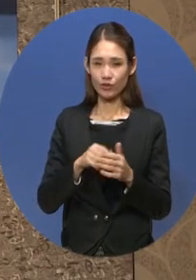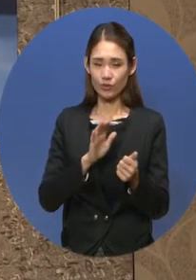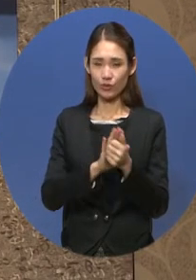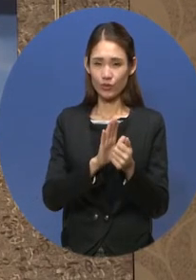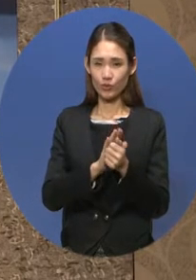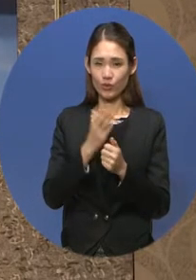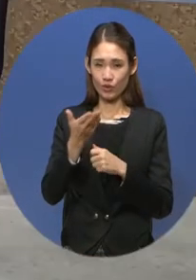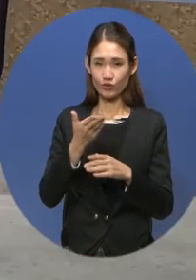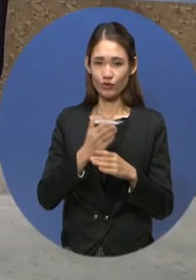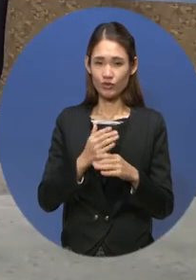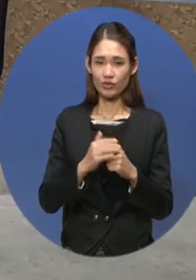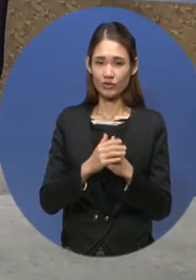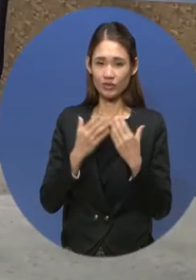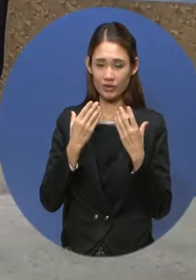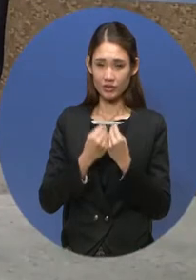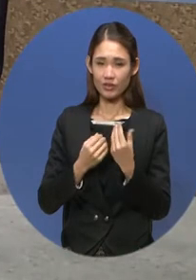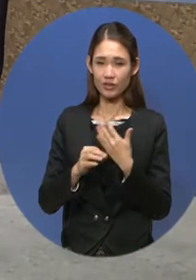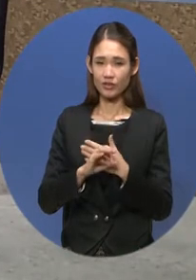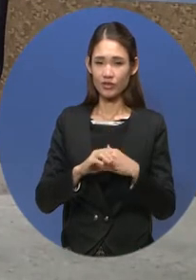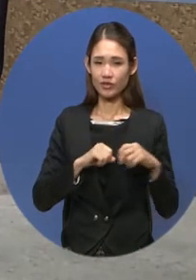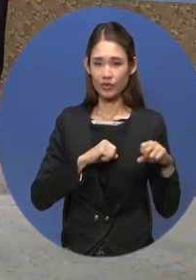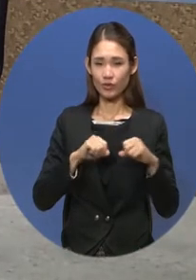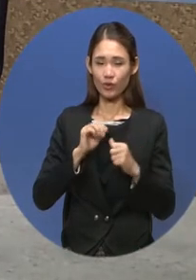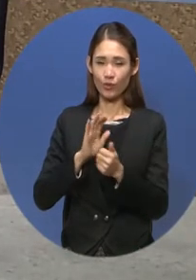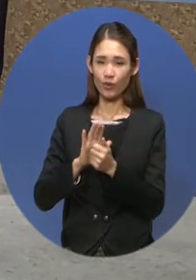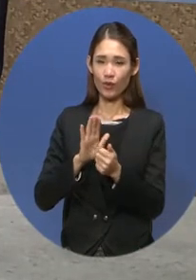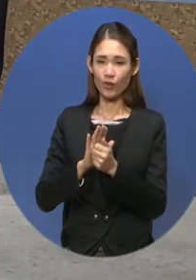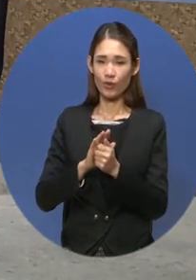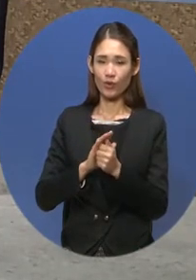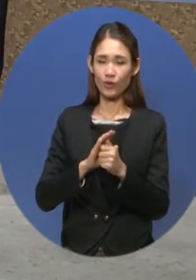있습니다. 그 예를 들면은 좀 어떤